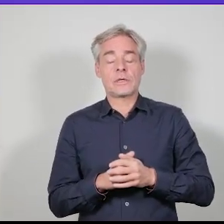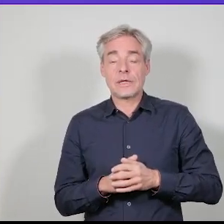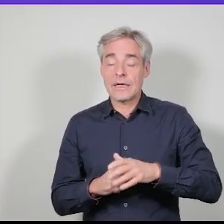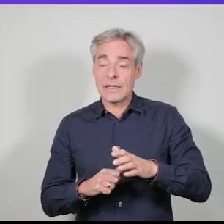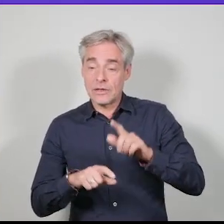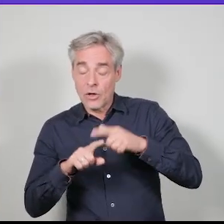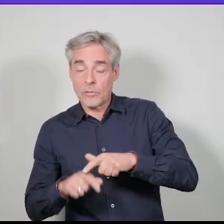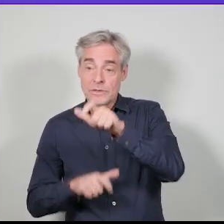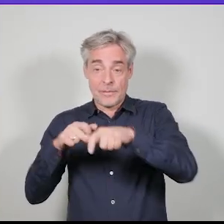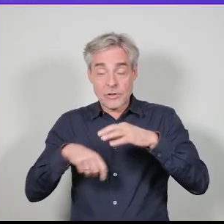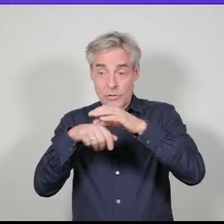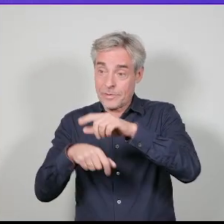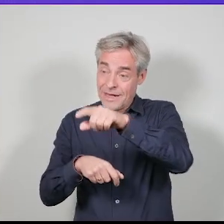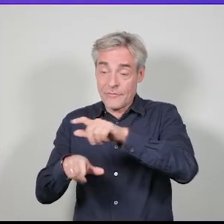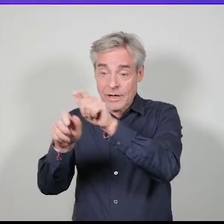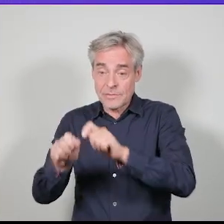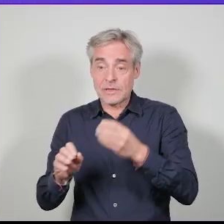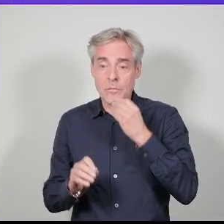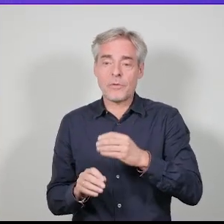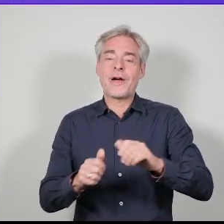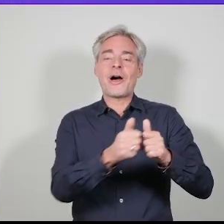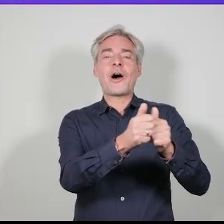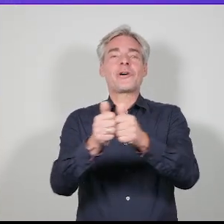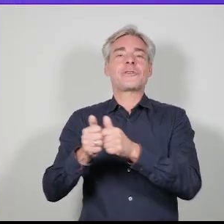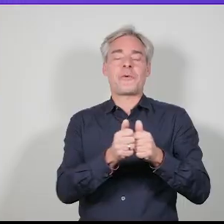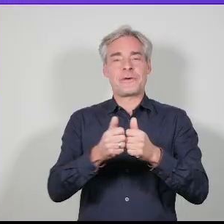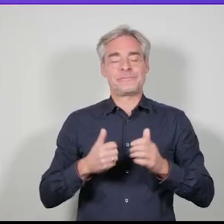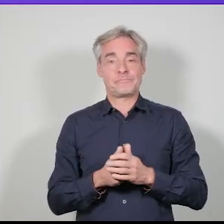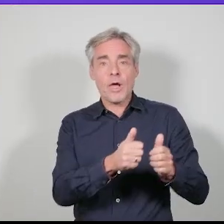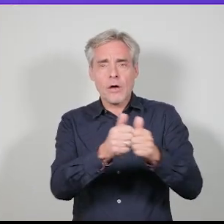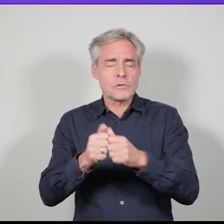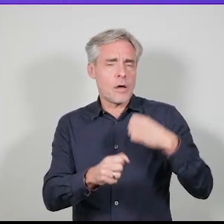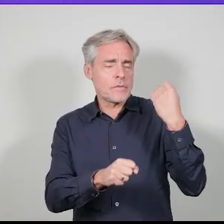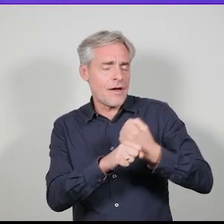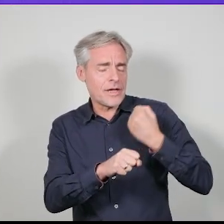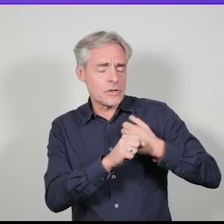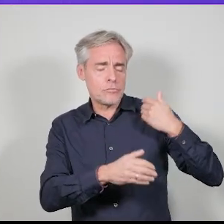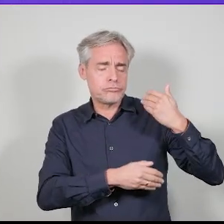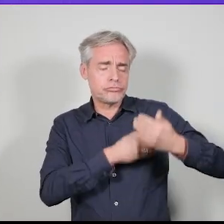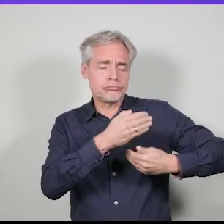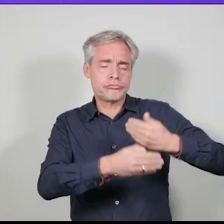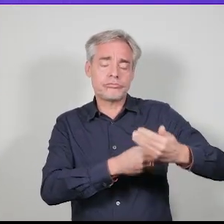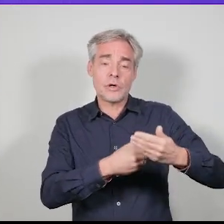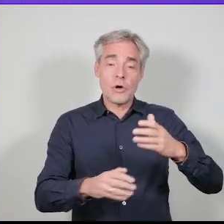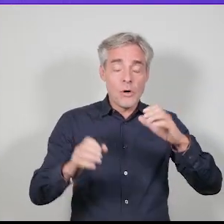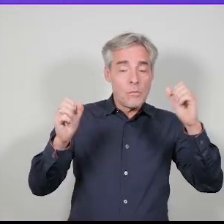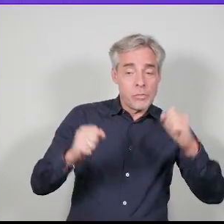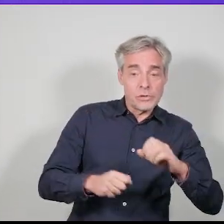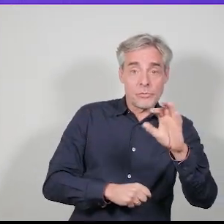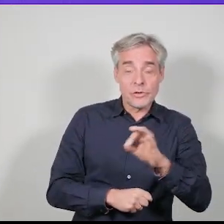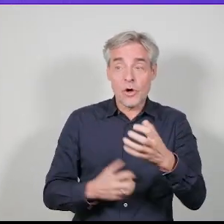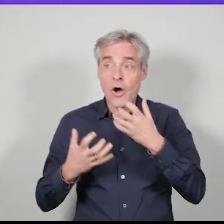est à respecter, et ensemble de travailler en fait au possible, aux